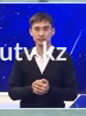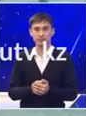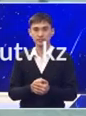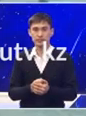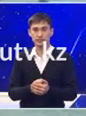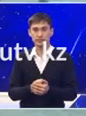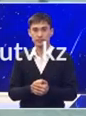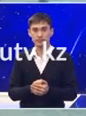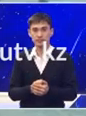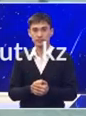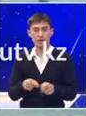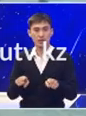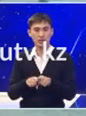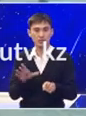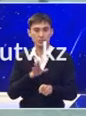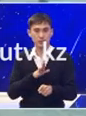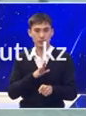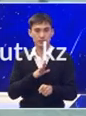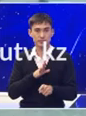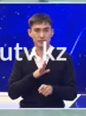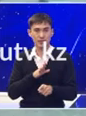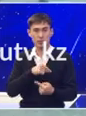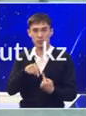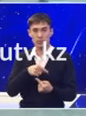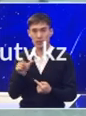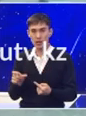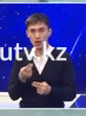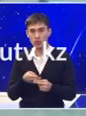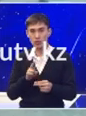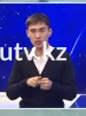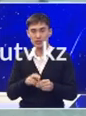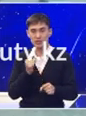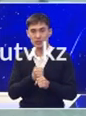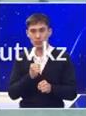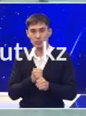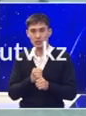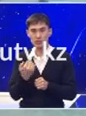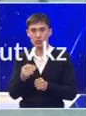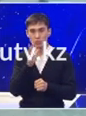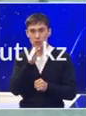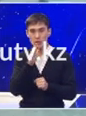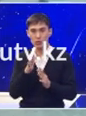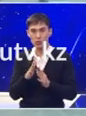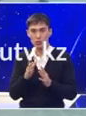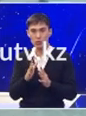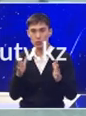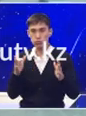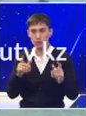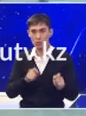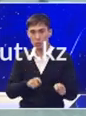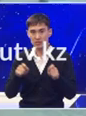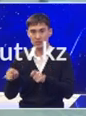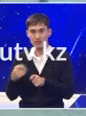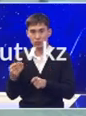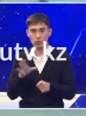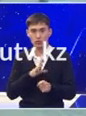СТ-1. Также были предприниматели, которые занимались на тот момент крупными торговыми поставками. Им